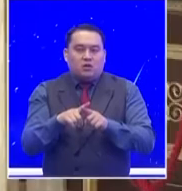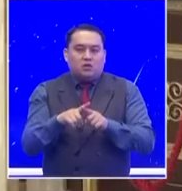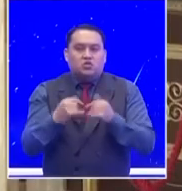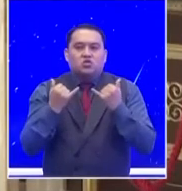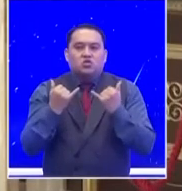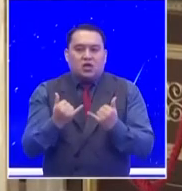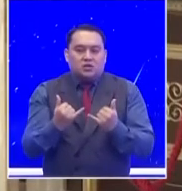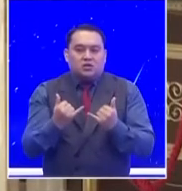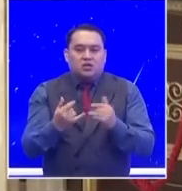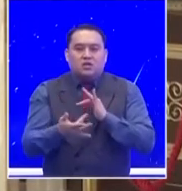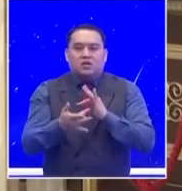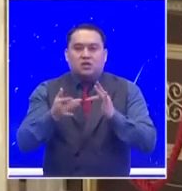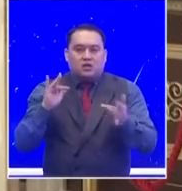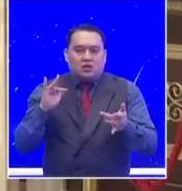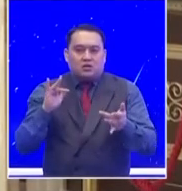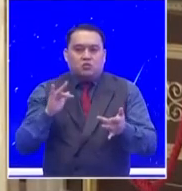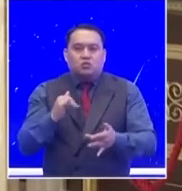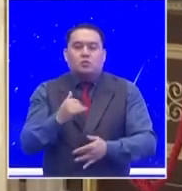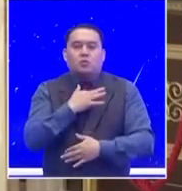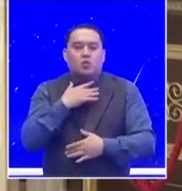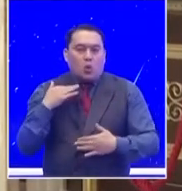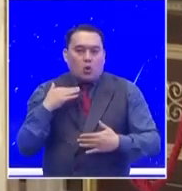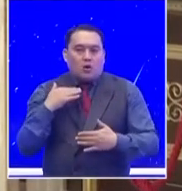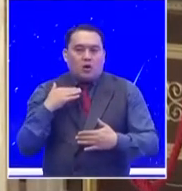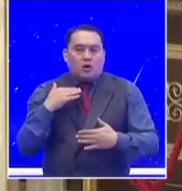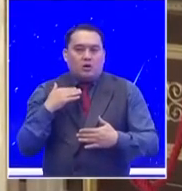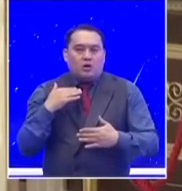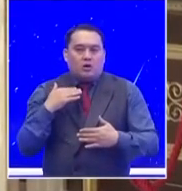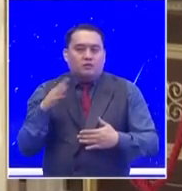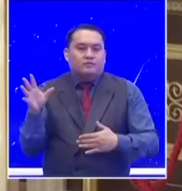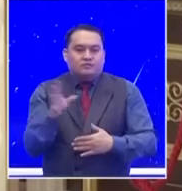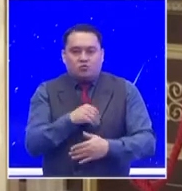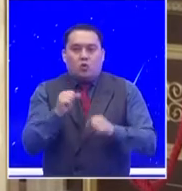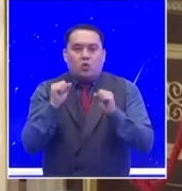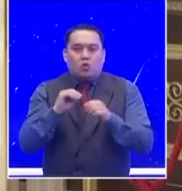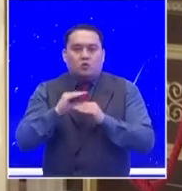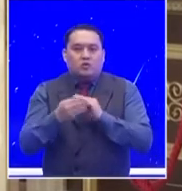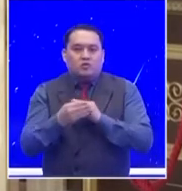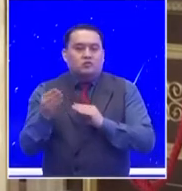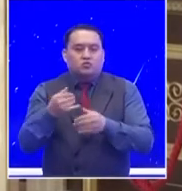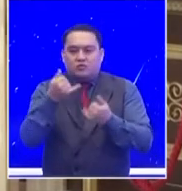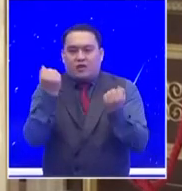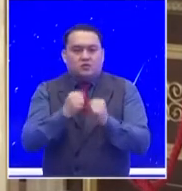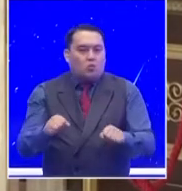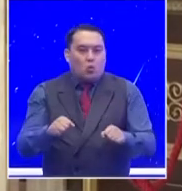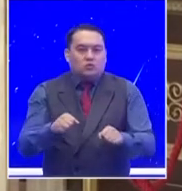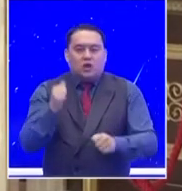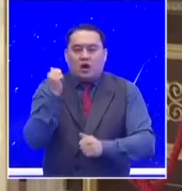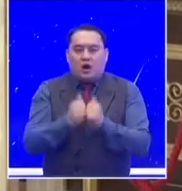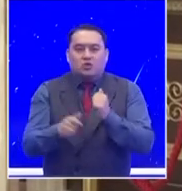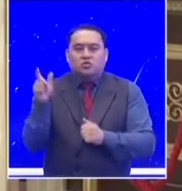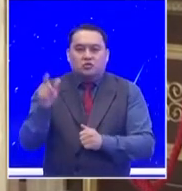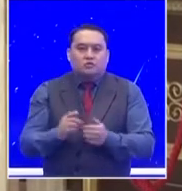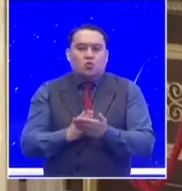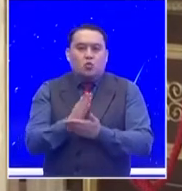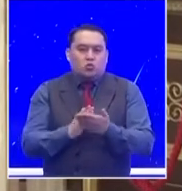сейчас интернет-ресурсов очень много, скрыть нельзя ничего. Прозрачность должна быть в работе каждого государственного